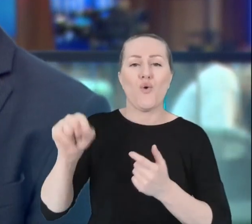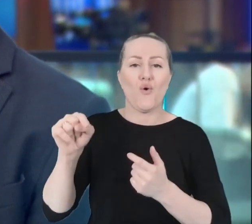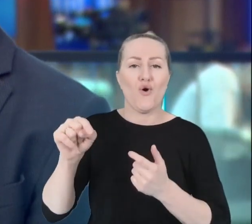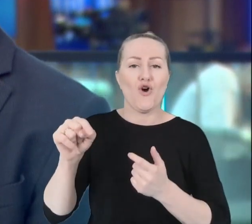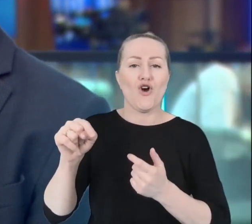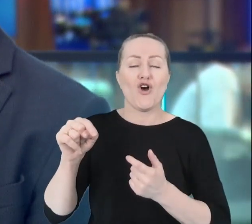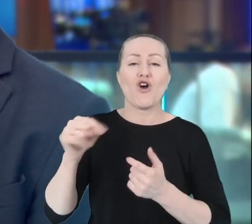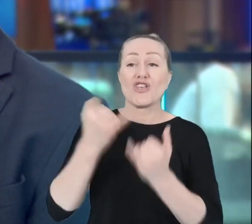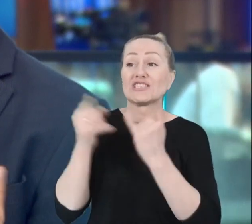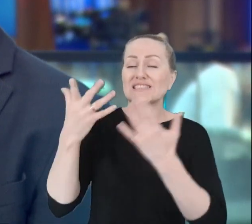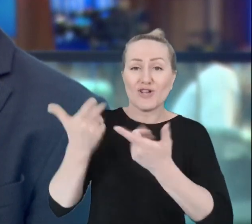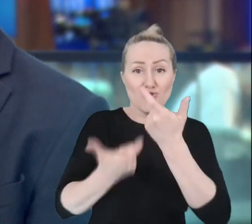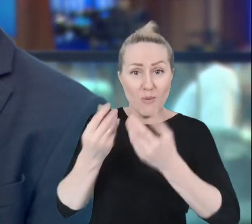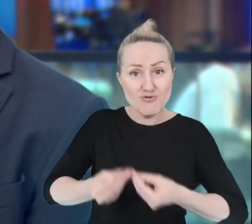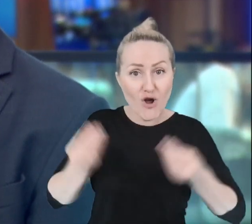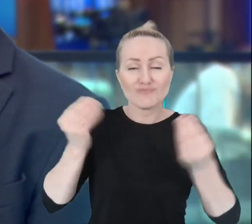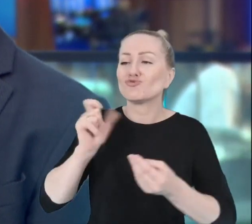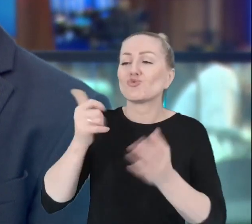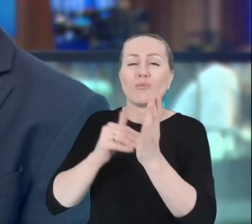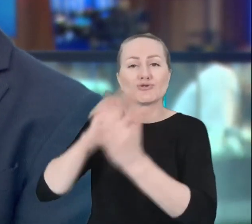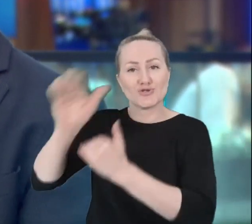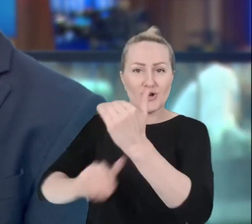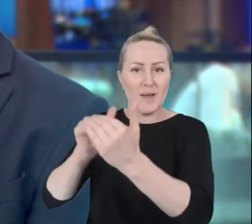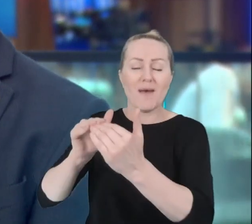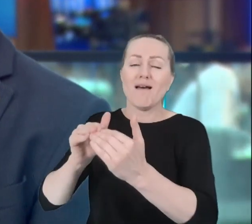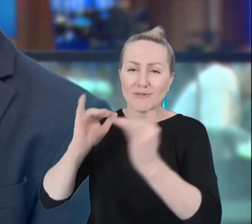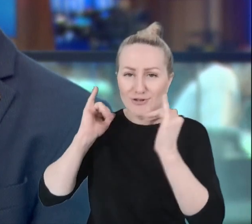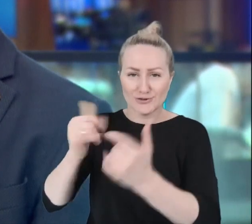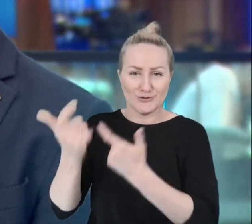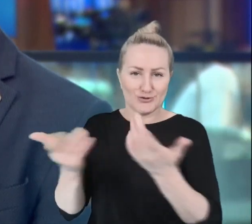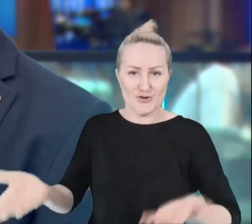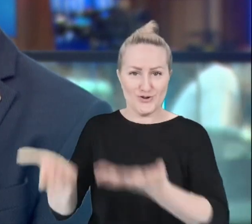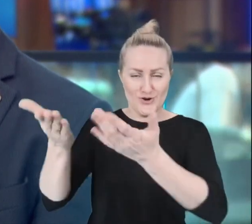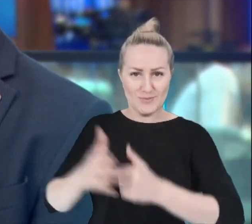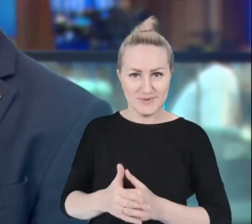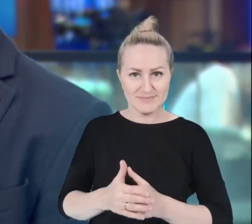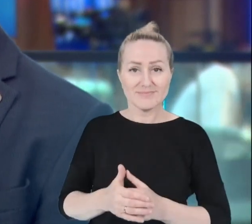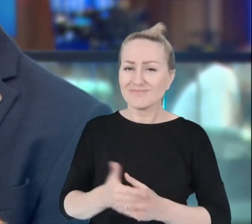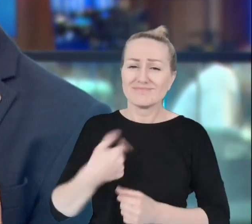rozwijać, co jest mu potrzebne i próbować to robić. Nie mamy takich zasobów, środków jak